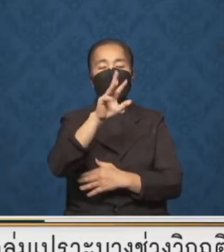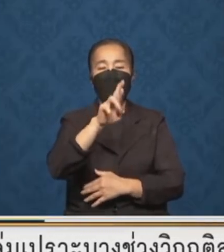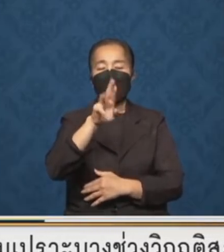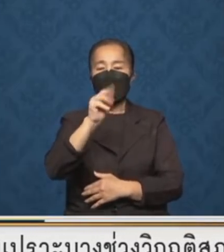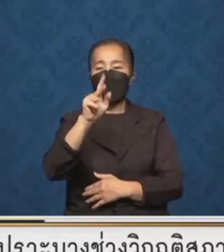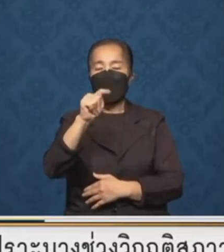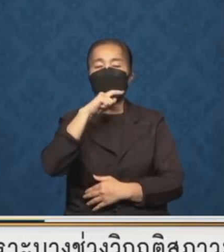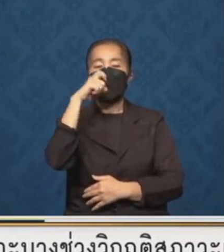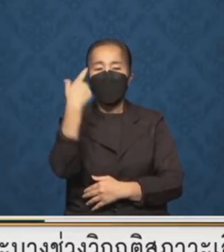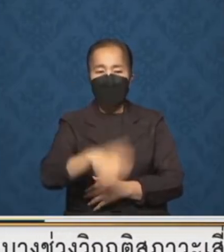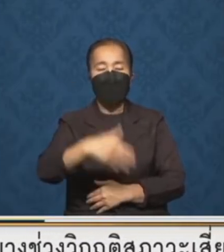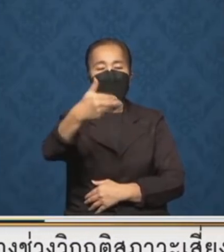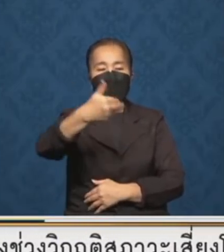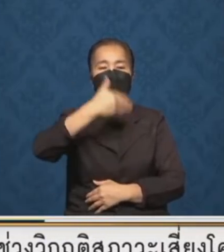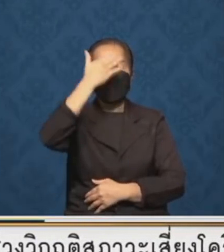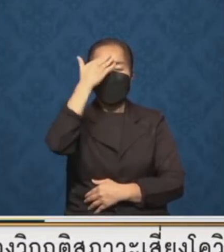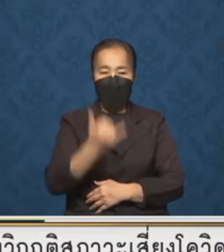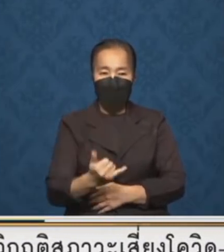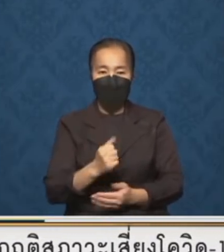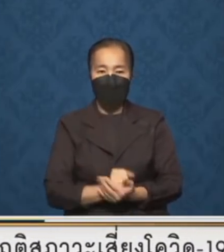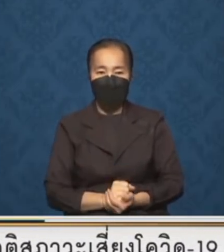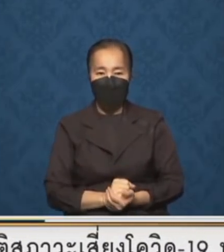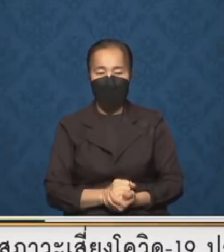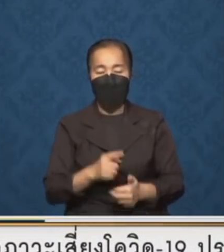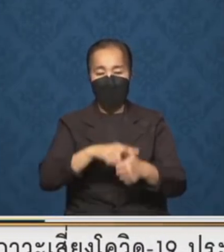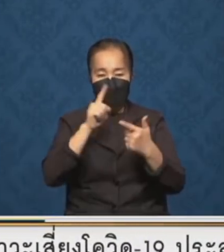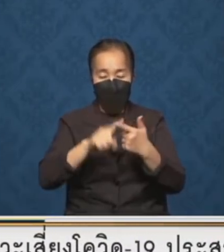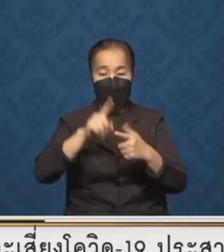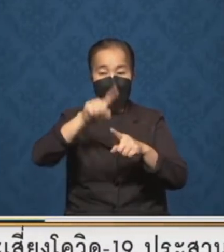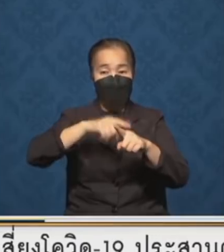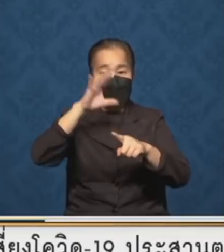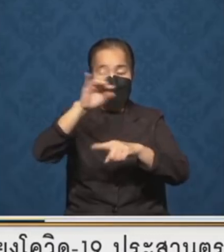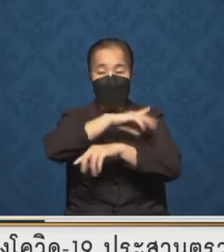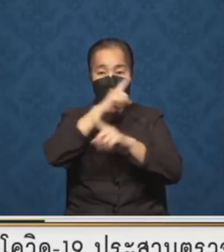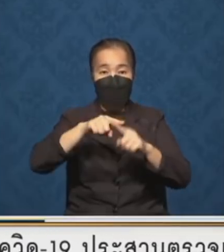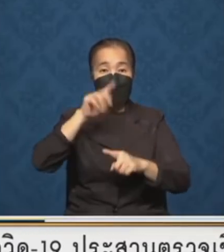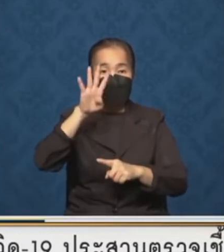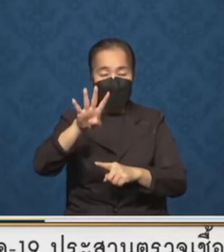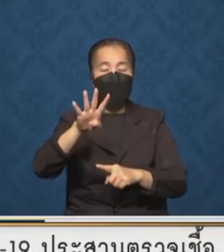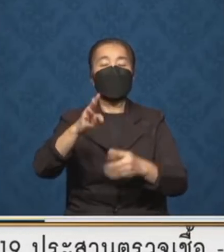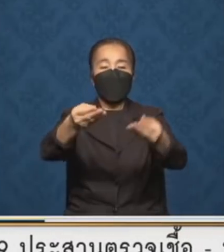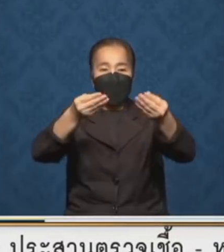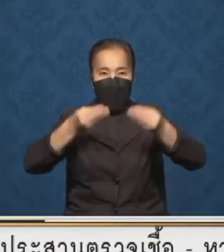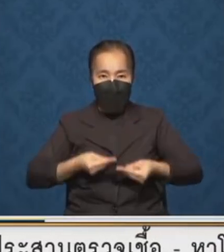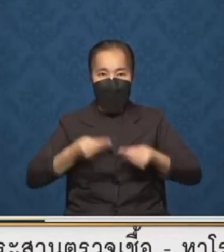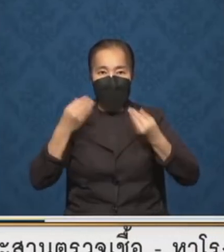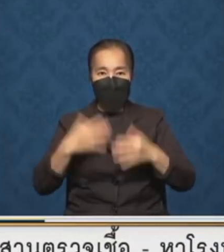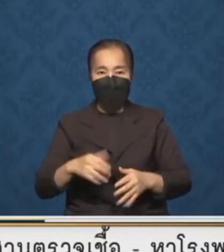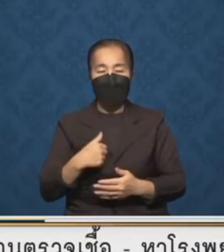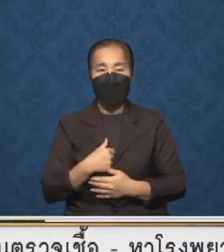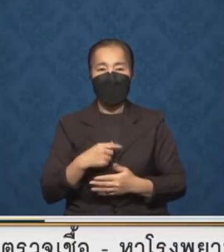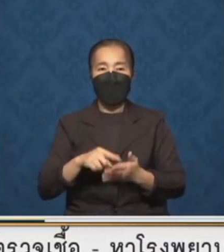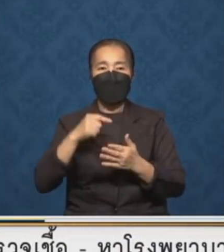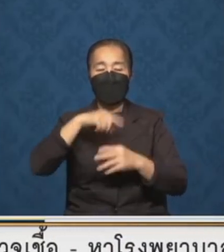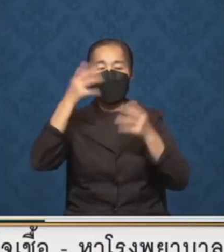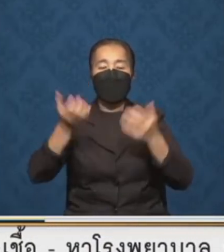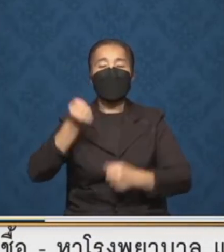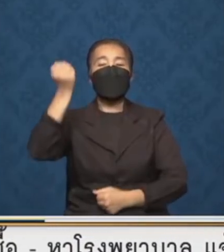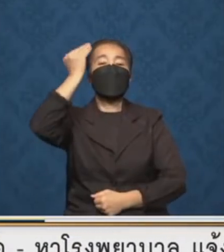จะมาขอทำไมสุดท้ายวันที่4สิงหาคมเลยได้กลับมาแค่การรับทราบครับจากคณะรัฐมน